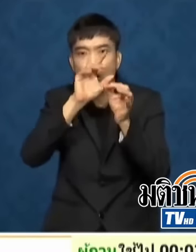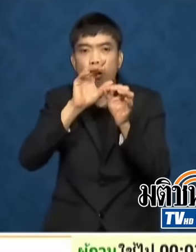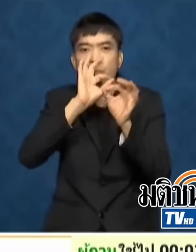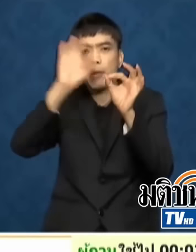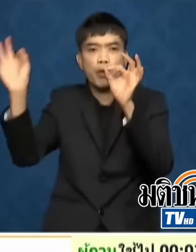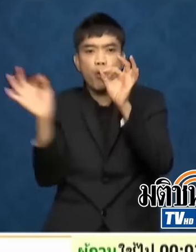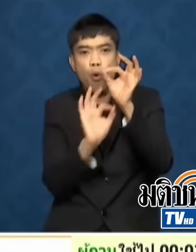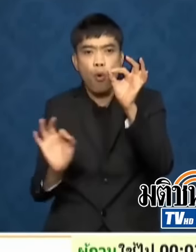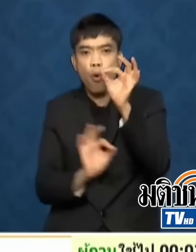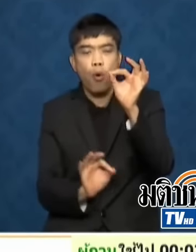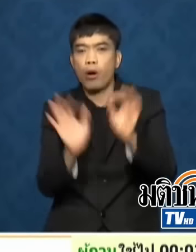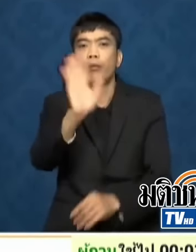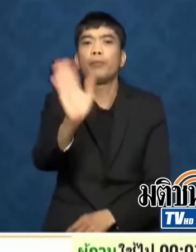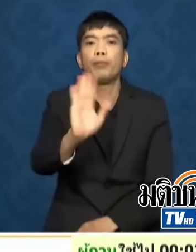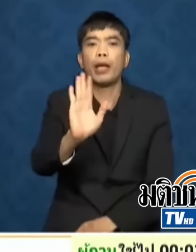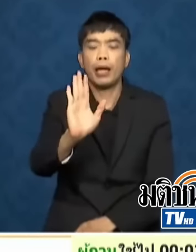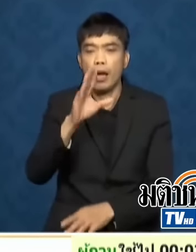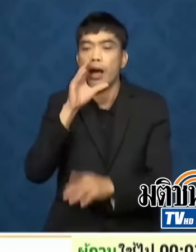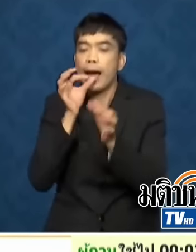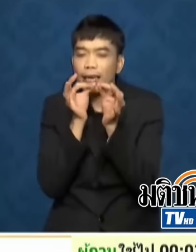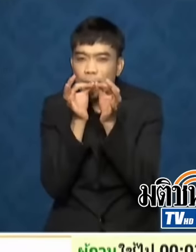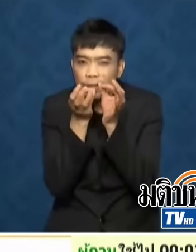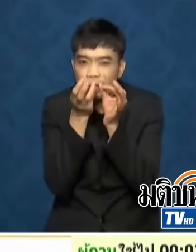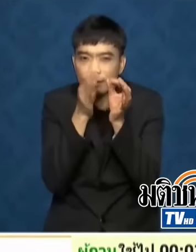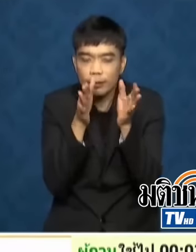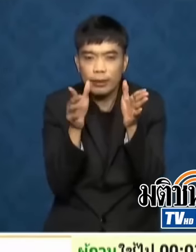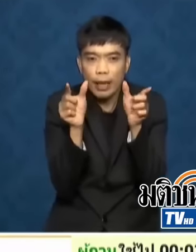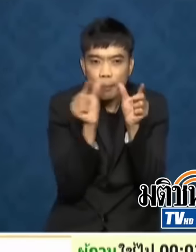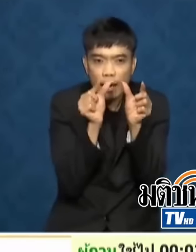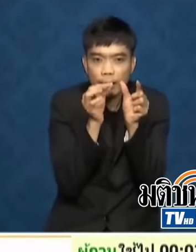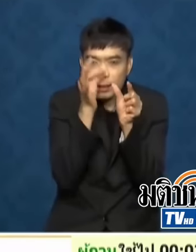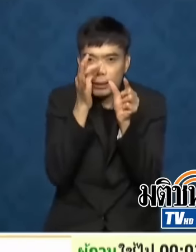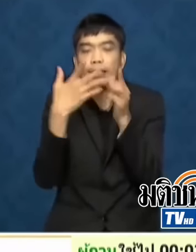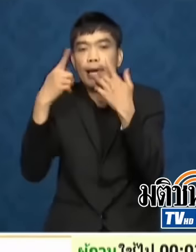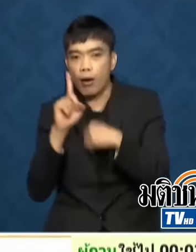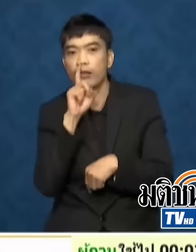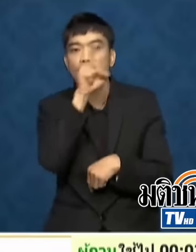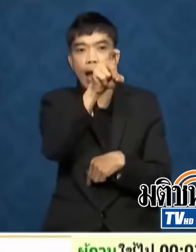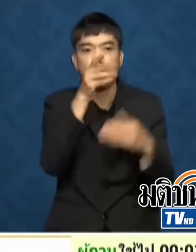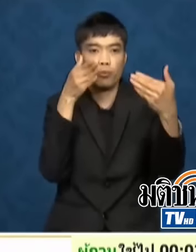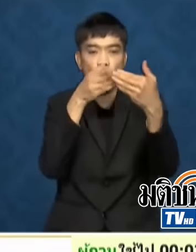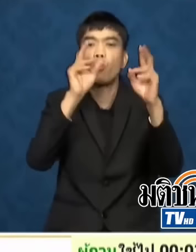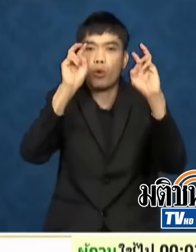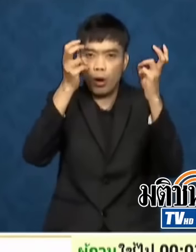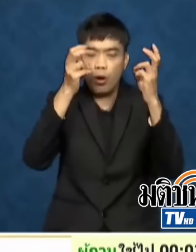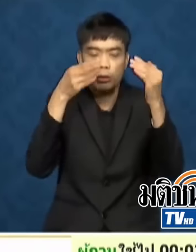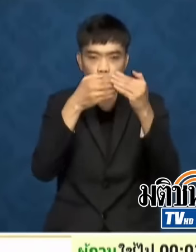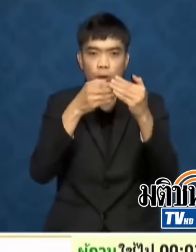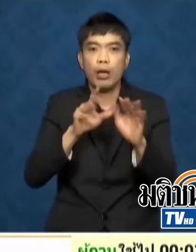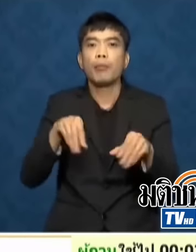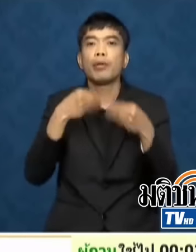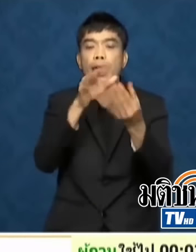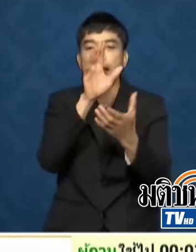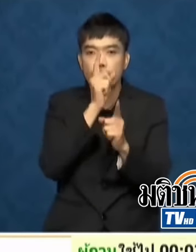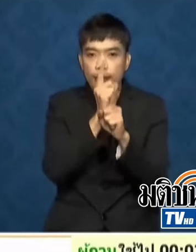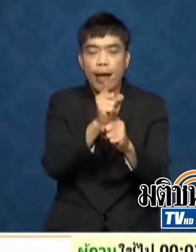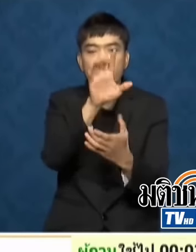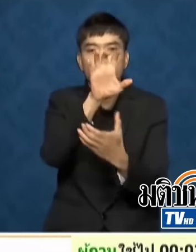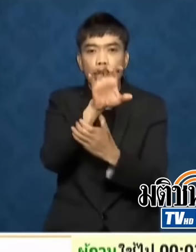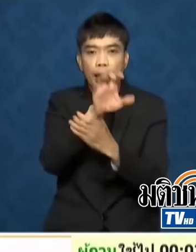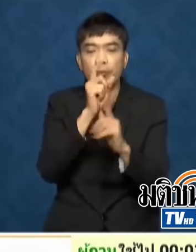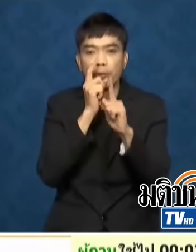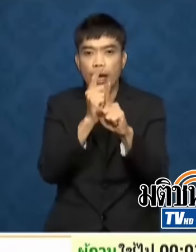านอธิบายได้นิดหน่อยกระทู้ทำไมถึงถามกระทู้นี้นะครับเพื่อให้เป็นไปด้วยความเรียบร้อยตามข้อบังคับนะครับคุณรอง